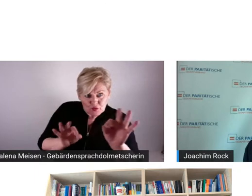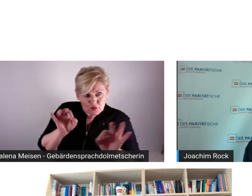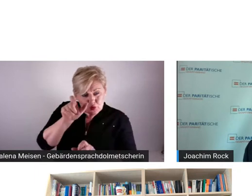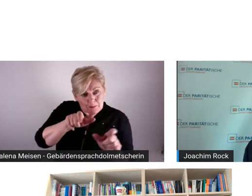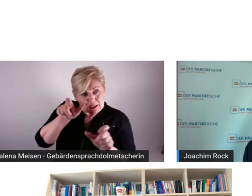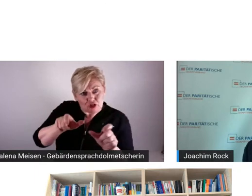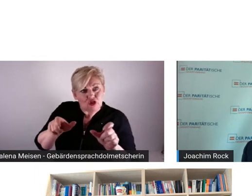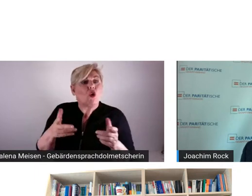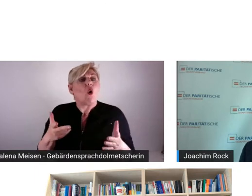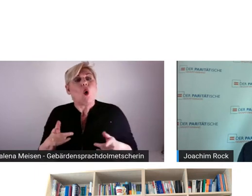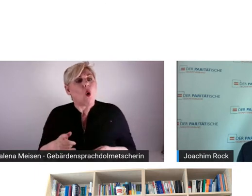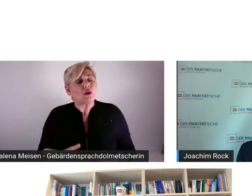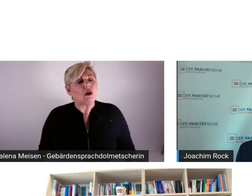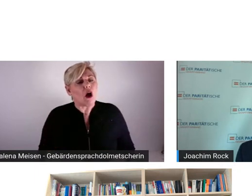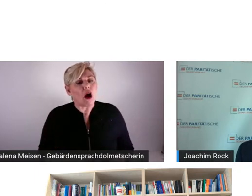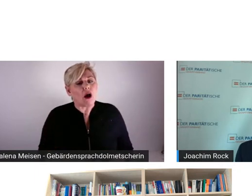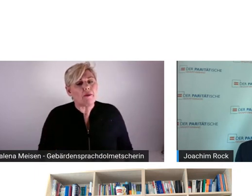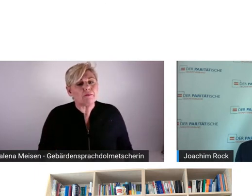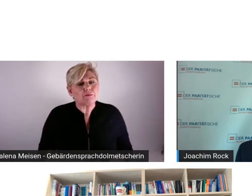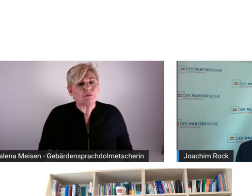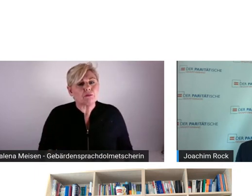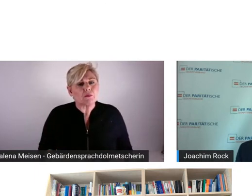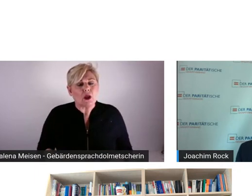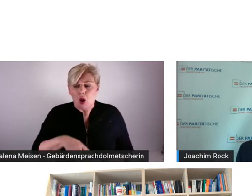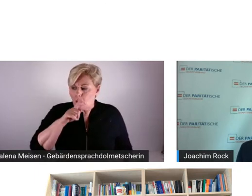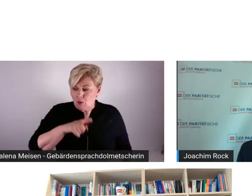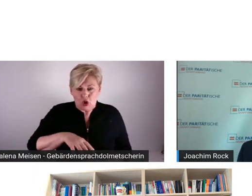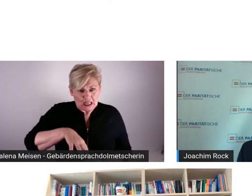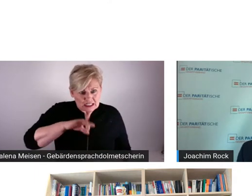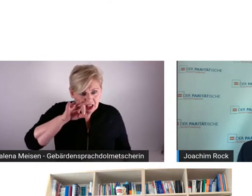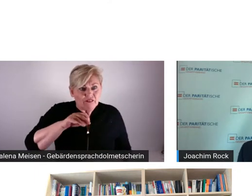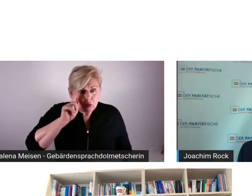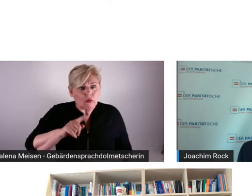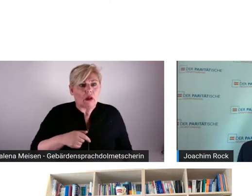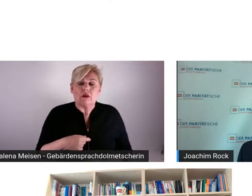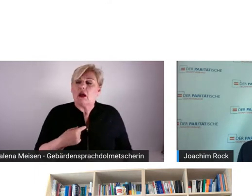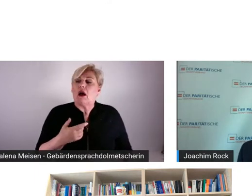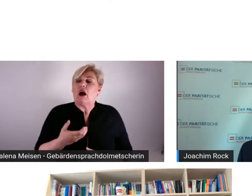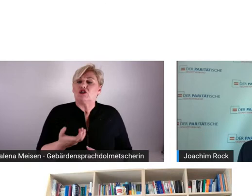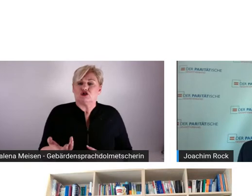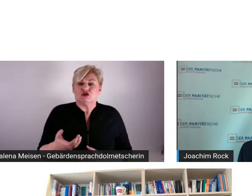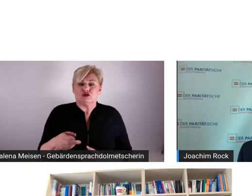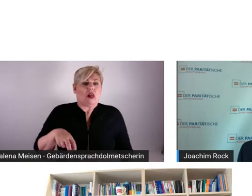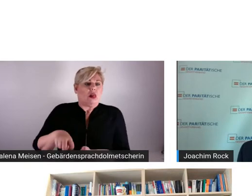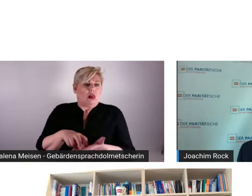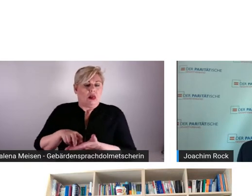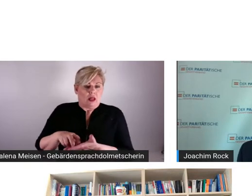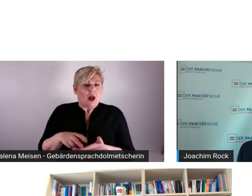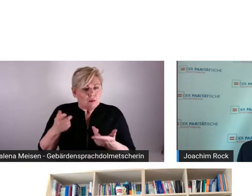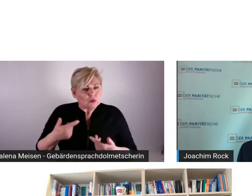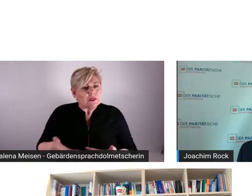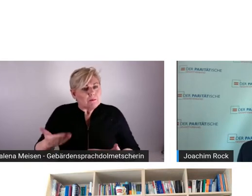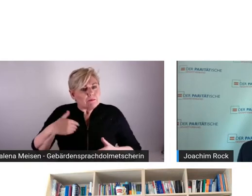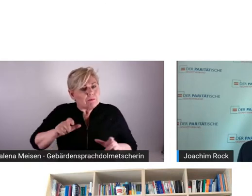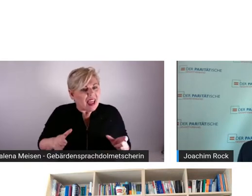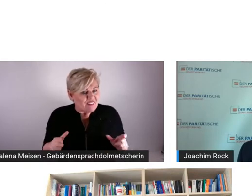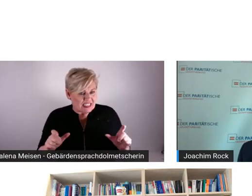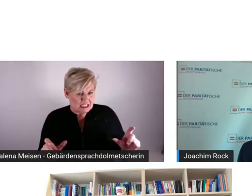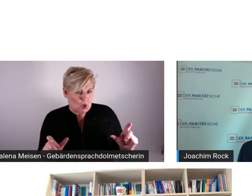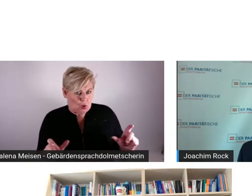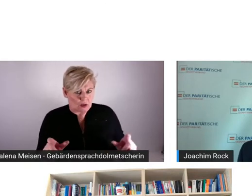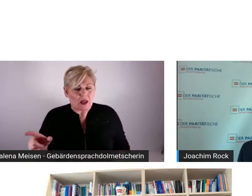einer Überweisung am Monatsanfang und dann auf sich allein gestellt lässt. Ja, wir müssen im Bereich der Prävention bei den